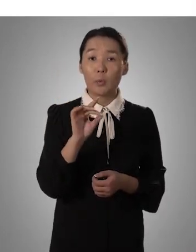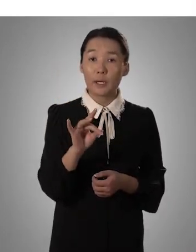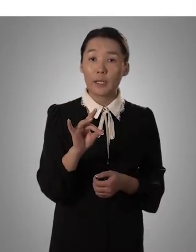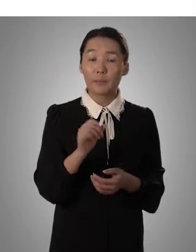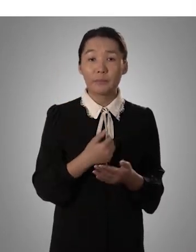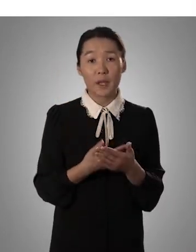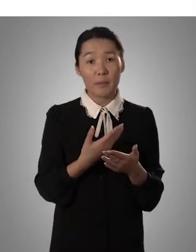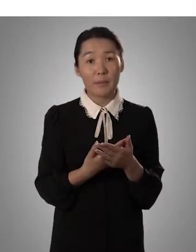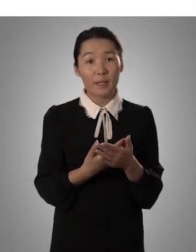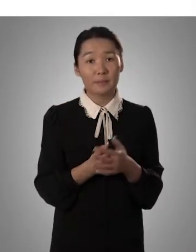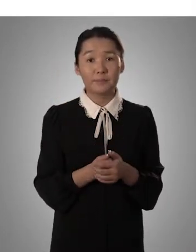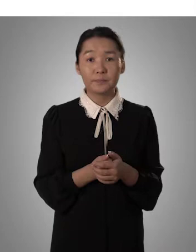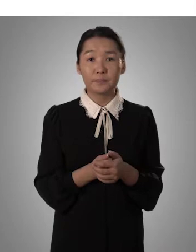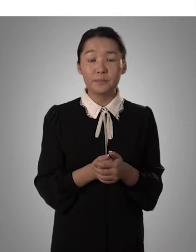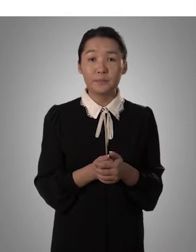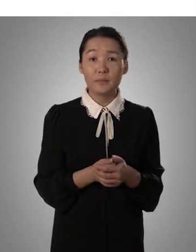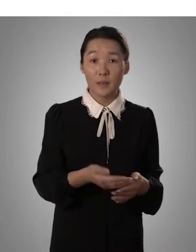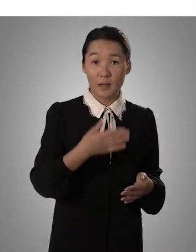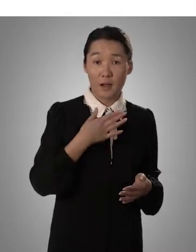например камни